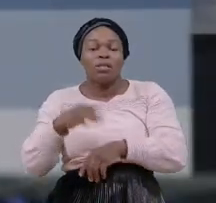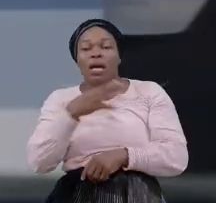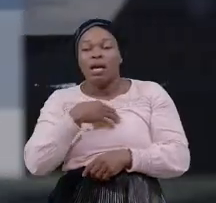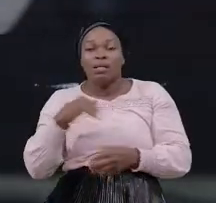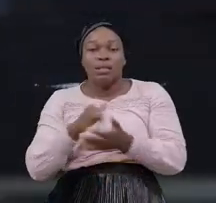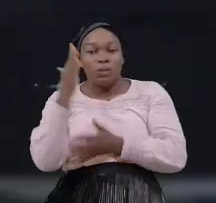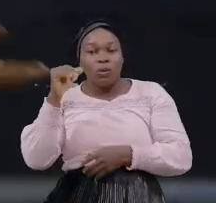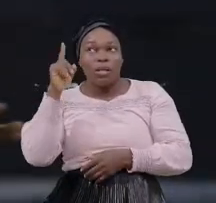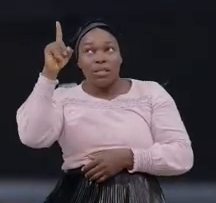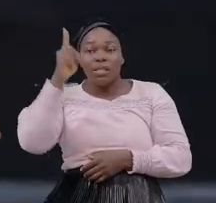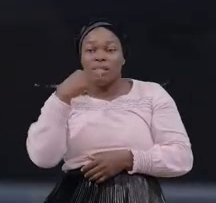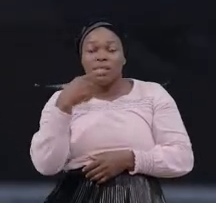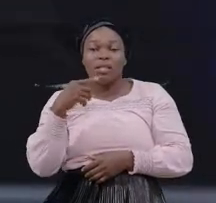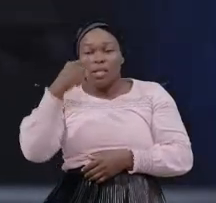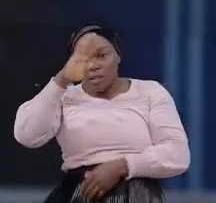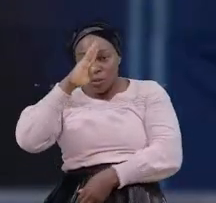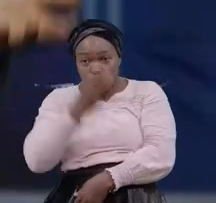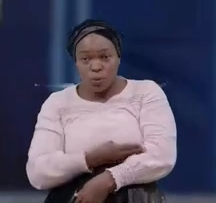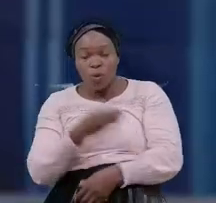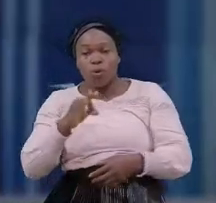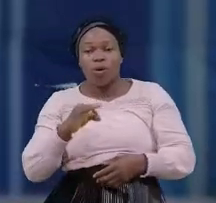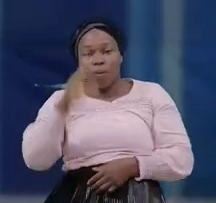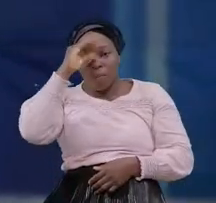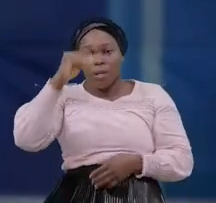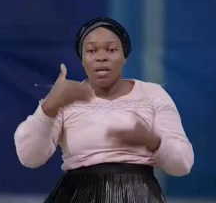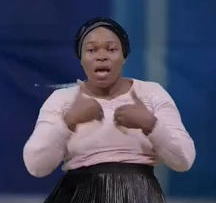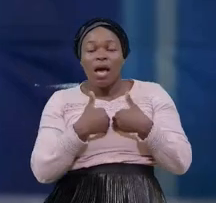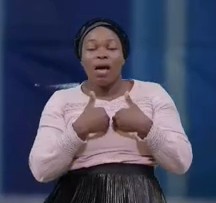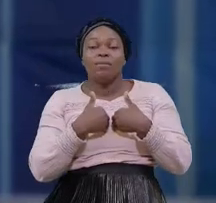dit, le Fils de l'homme a le pouvoir.